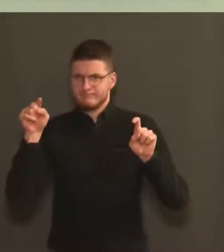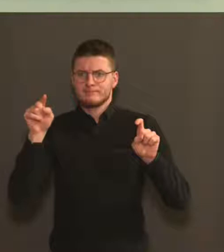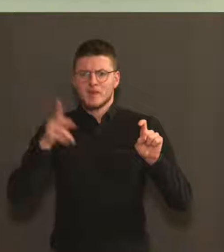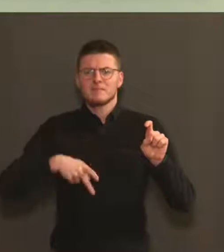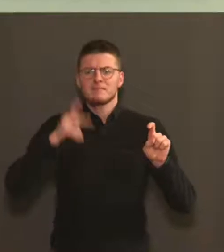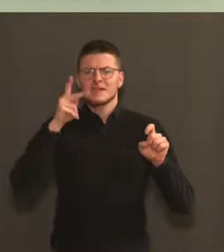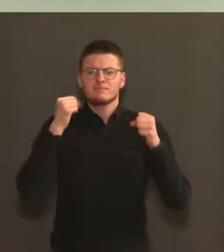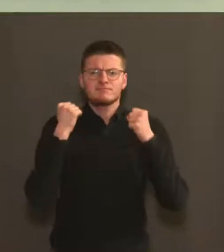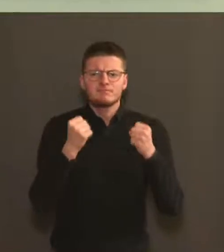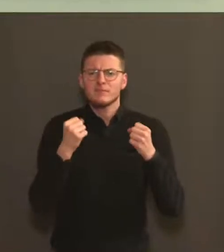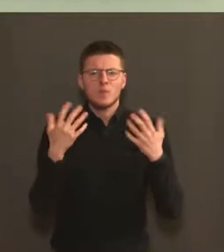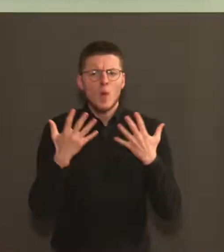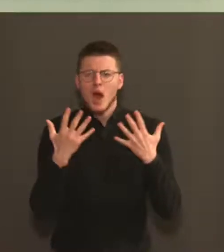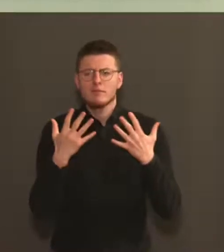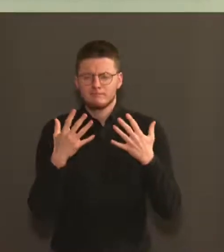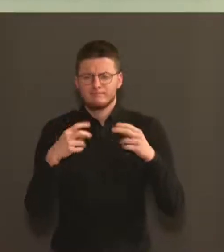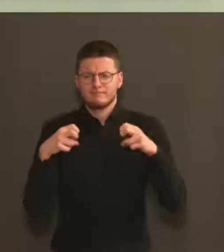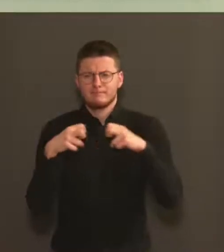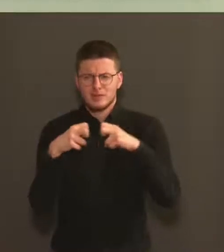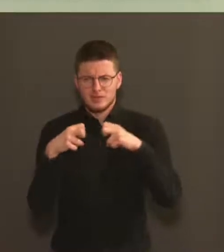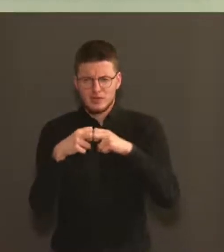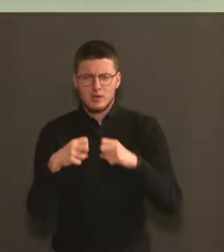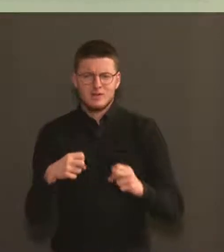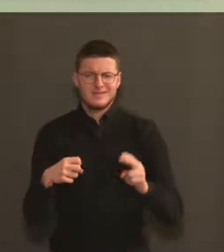uitgesproken in Brussel en Henegouwen.